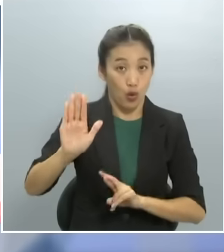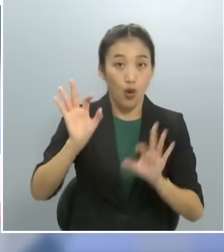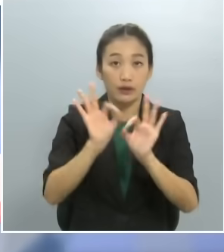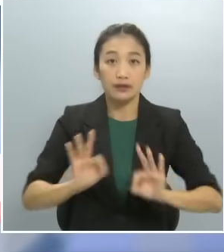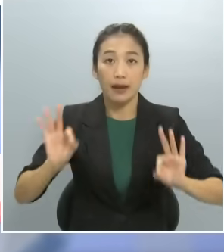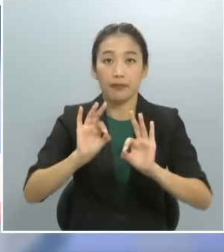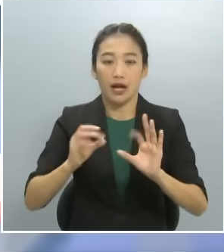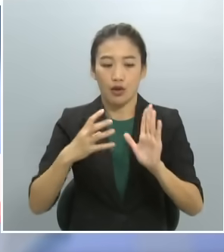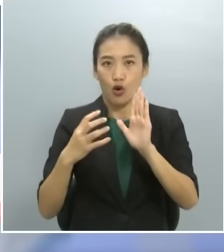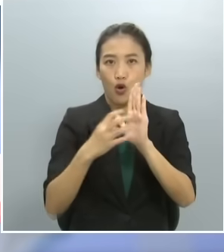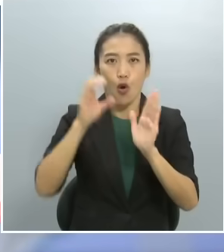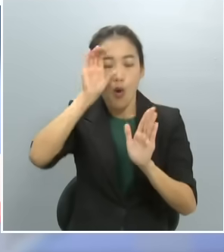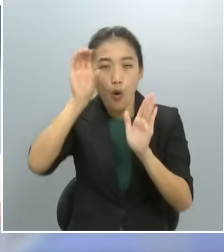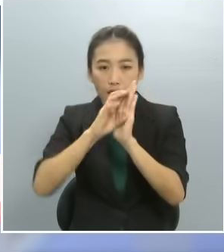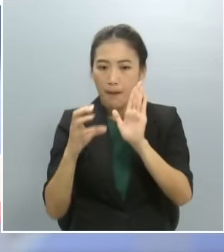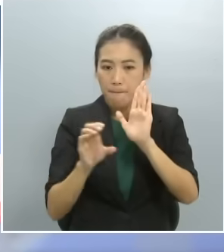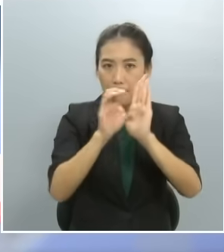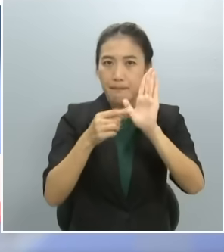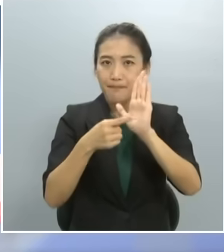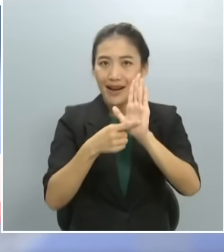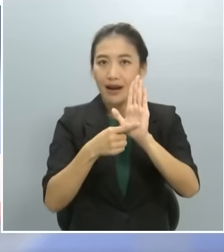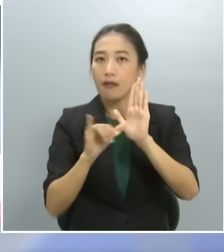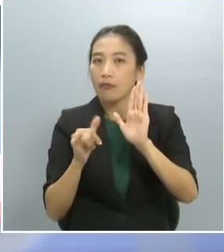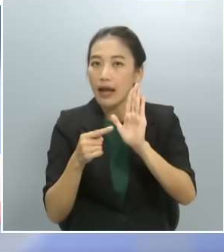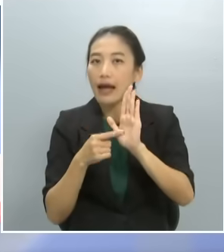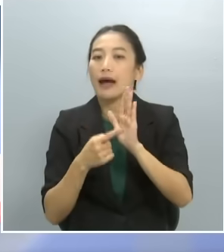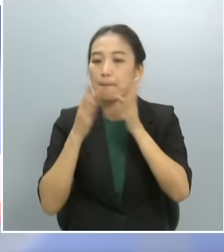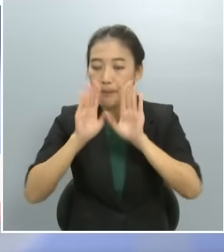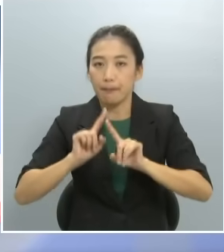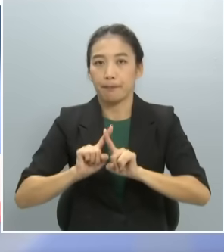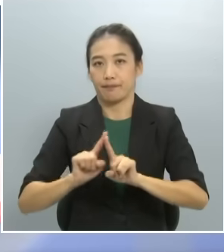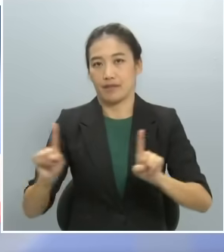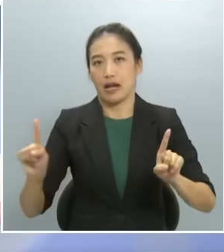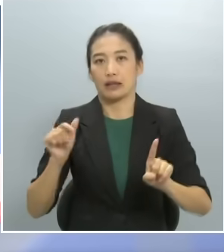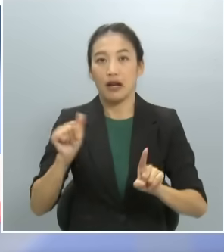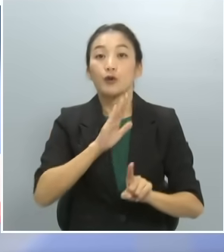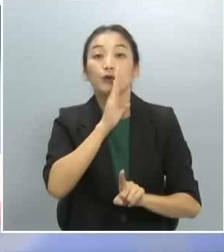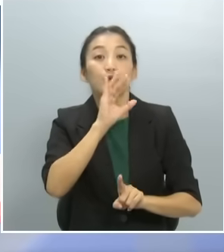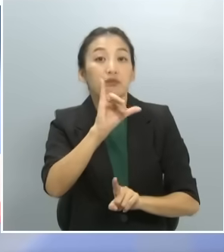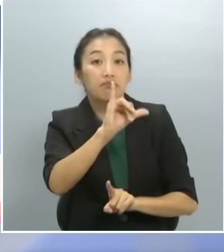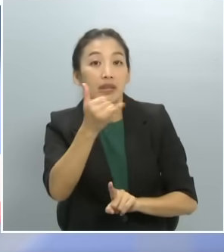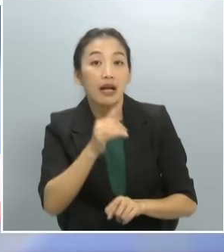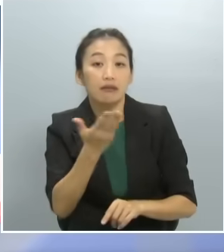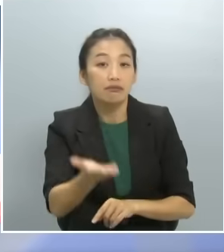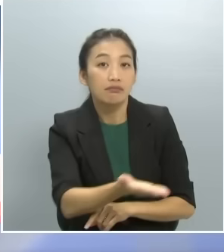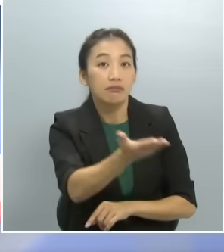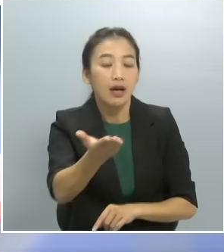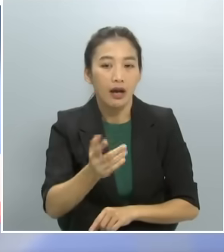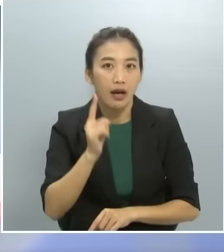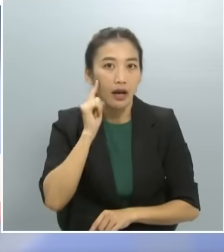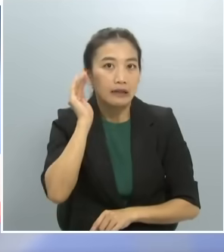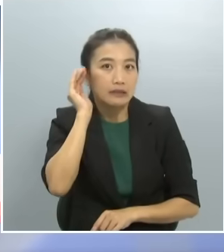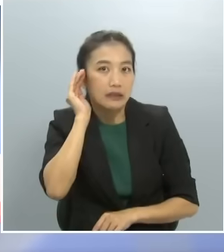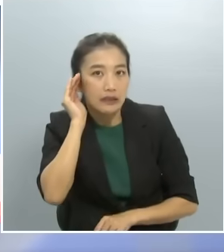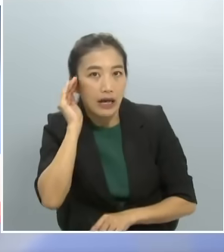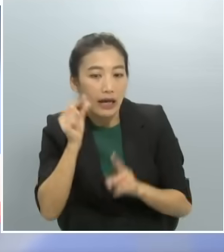มีอะไรที่แตกต่างออกไปเพราะคุณอาจจะมีความผิดได้ในเรื่องของเป็นเจตนาเพื่อให้ประชาชนหลงเชื่อว่าเรากับเขาคือคนเดียว